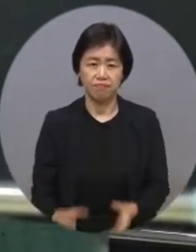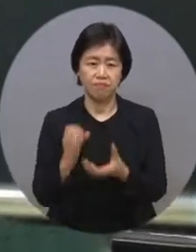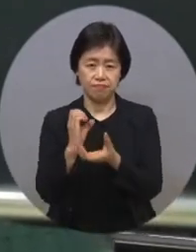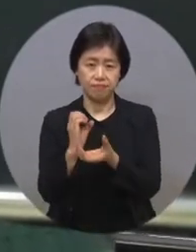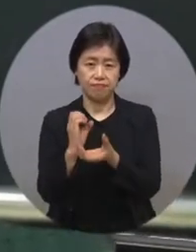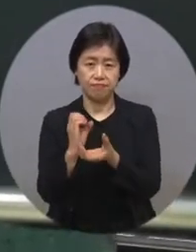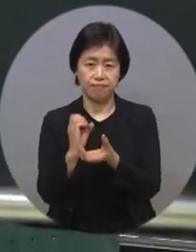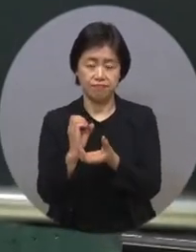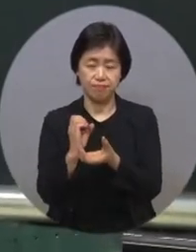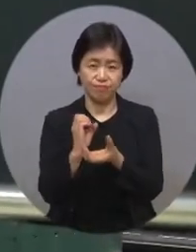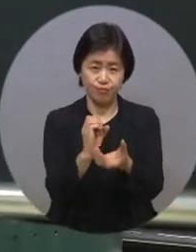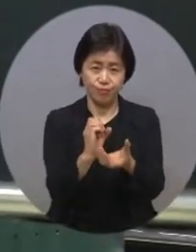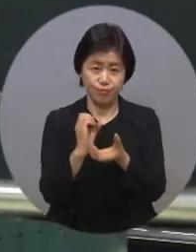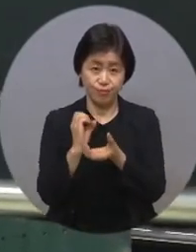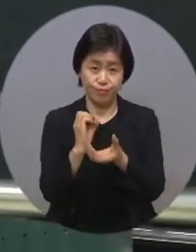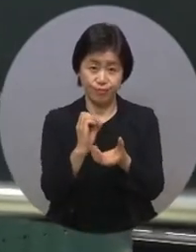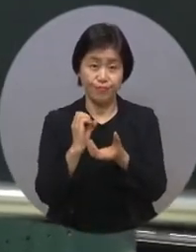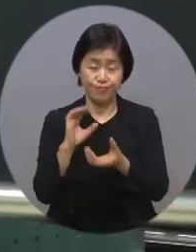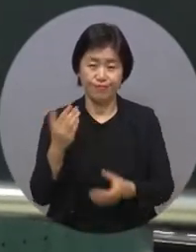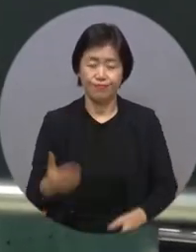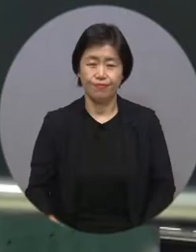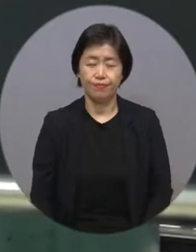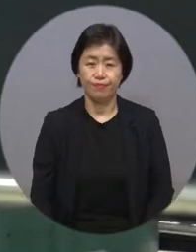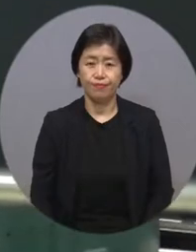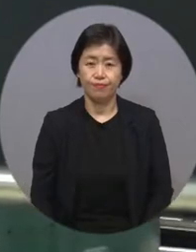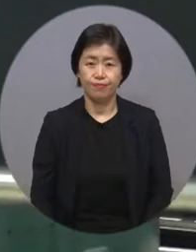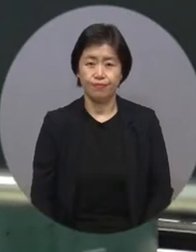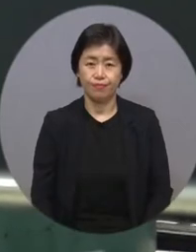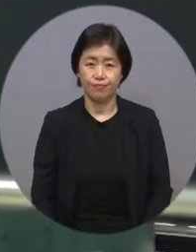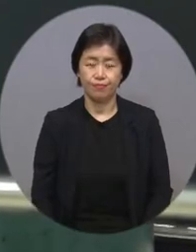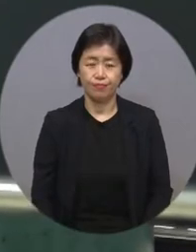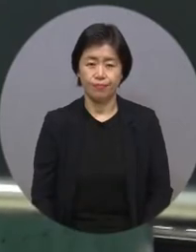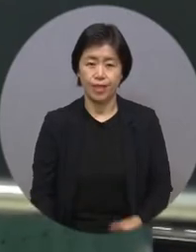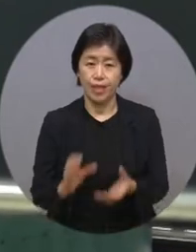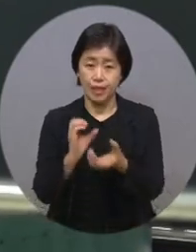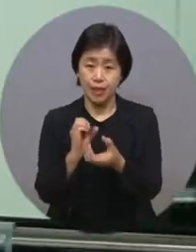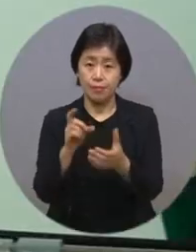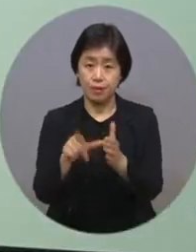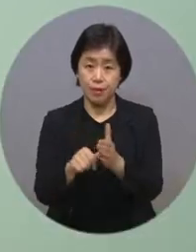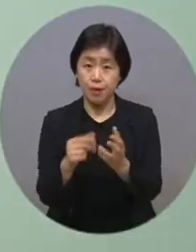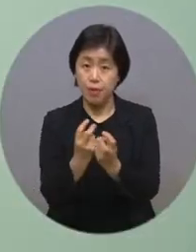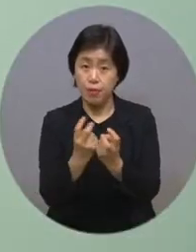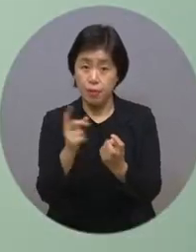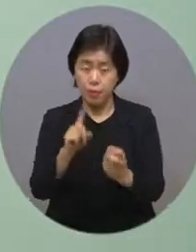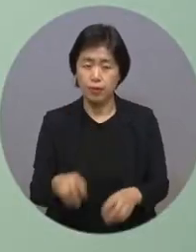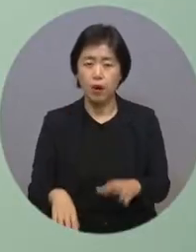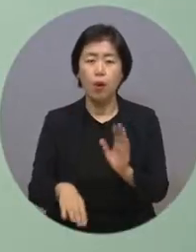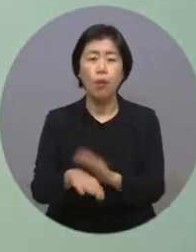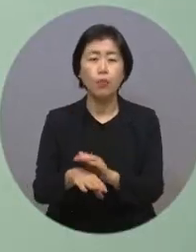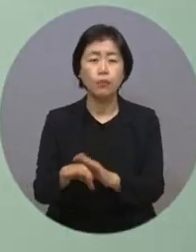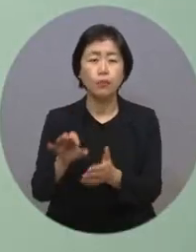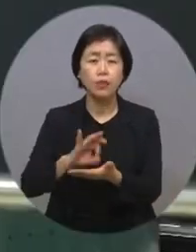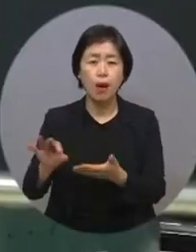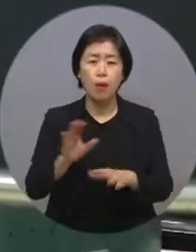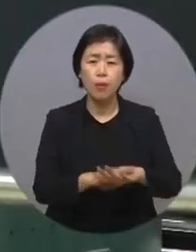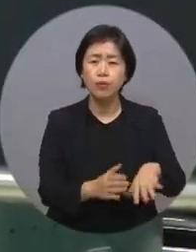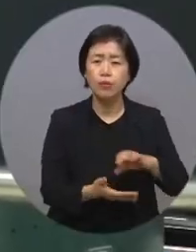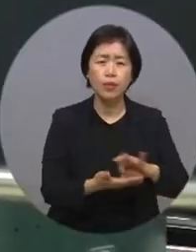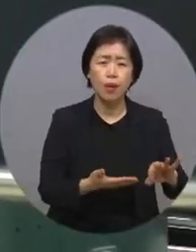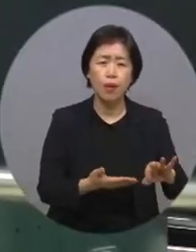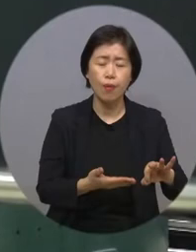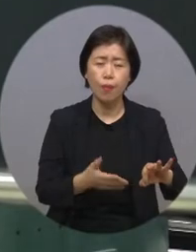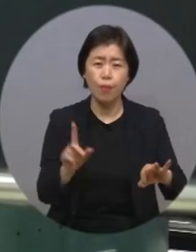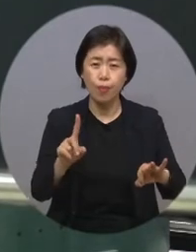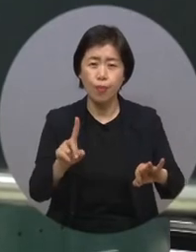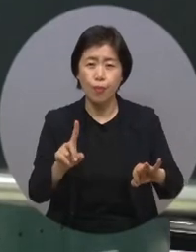잡으시고 미시기만 하시면 되시고요. 드라이버 잡는 법은 가장 중요한데요. 오른손잡이는 오른손, 왼손잡이는 왼손으로 잡으시면